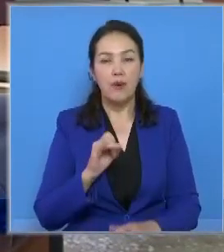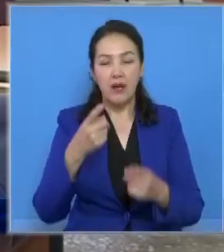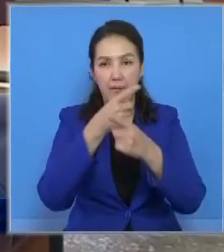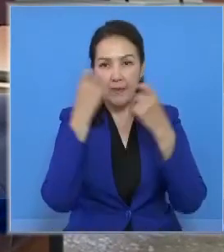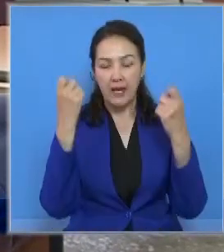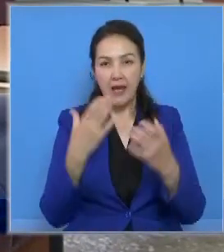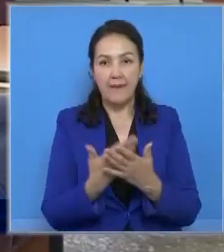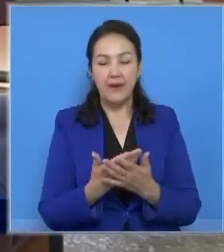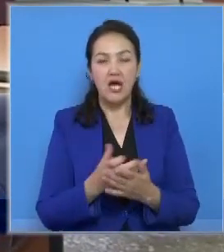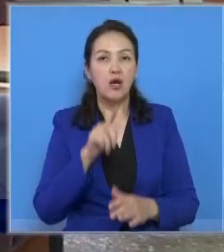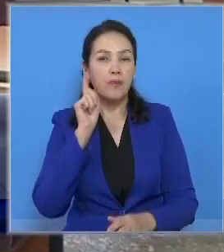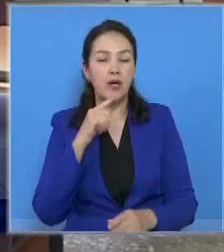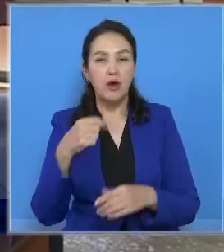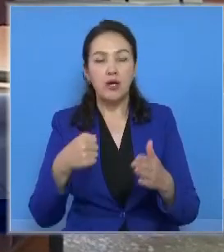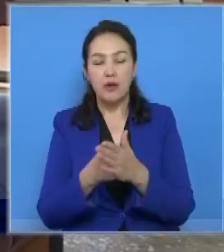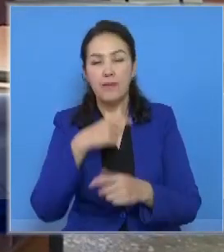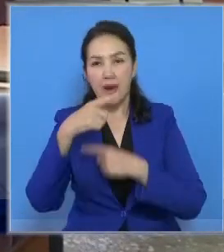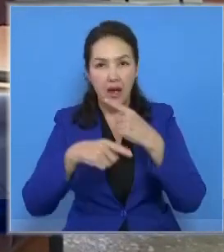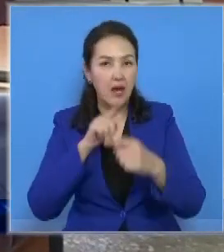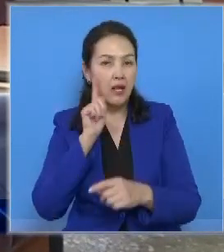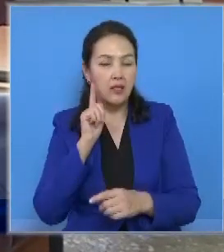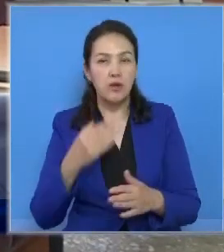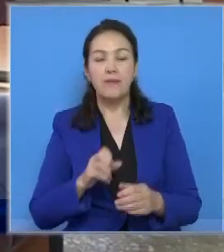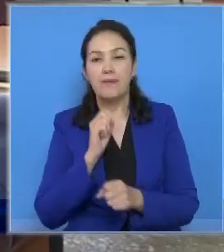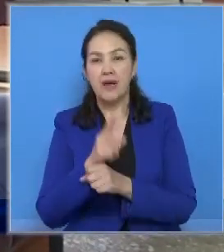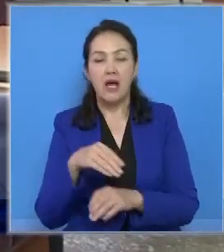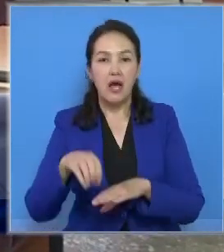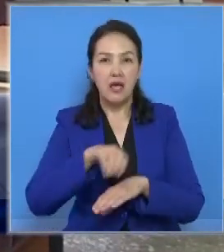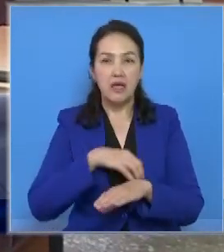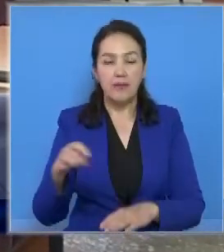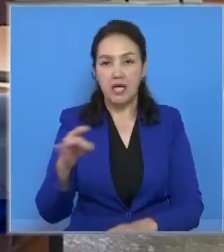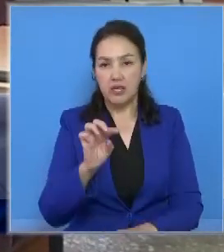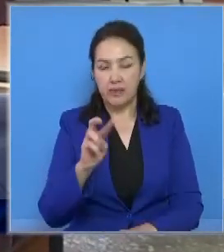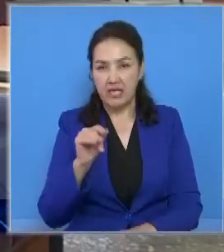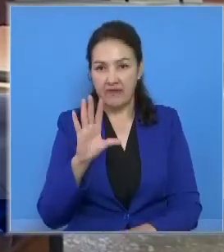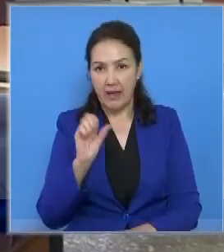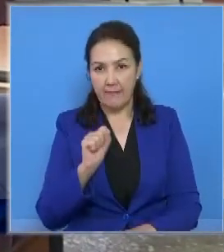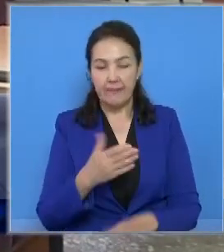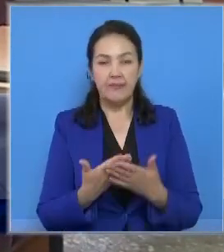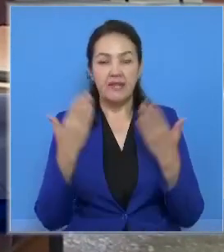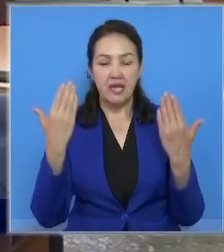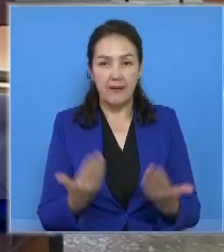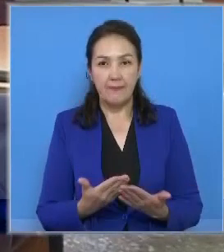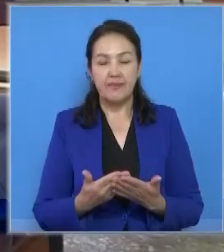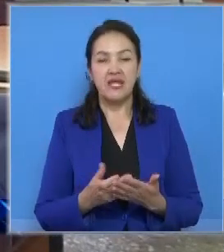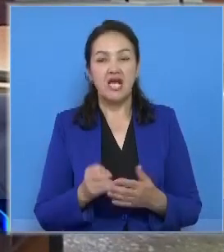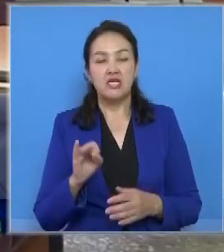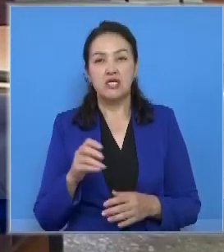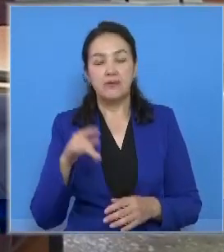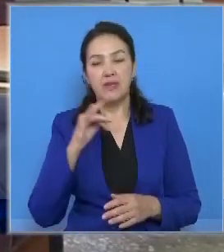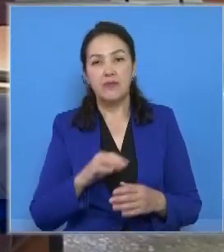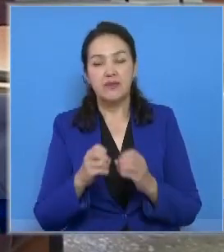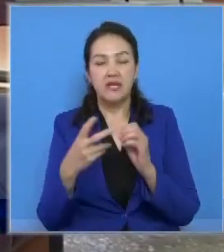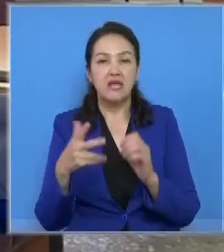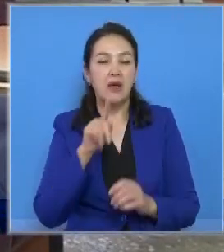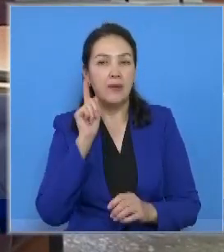информационного проекта «От молодежи к молодежи» и по поручению акима района Жанбулата Житиханова. На сегодня по Шалкарскому району 13